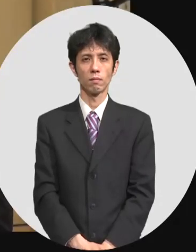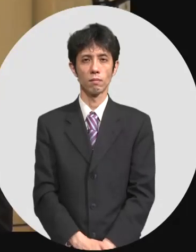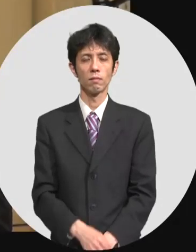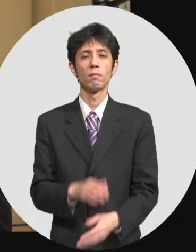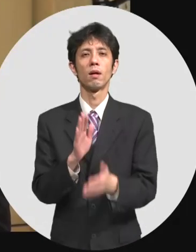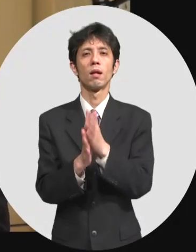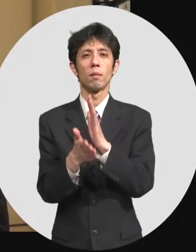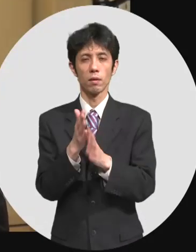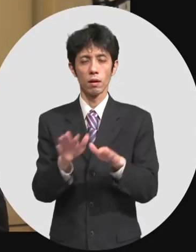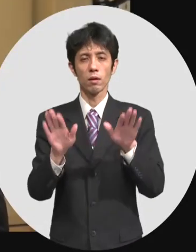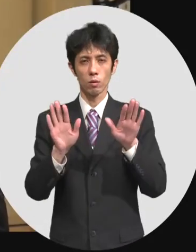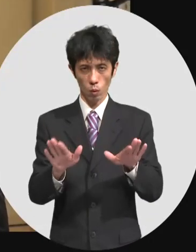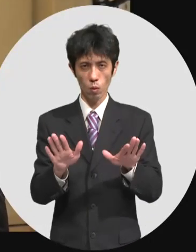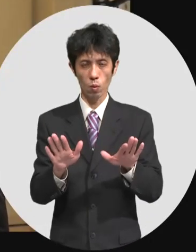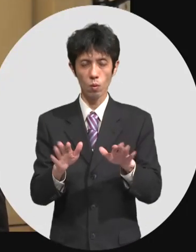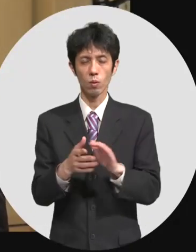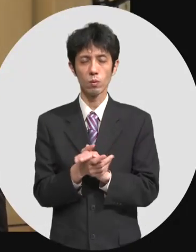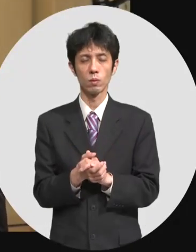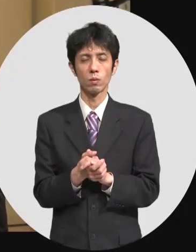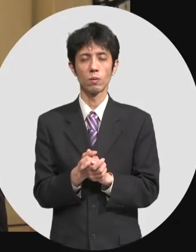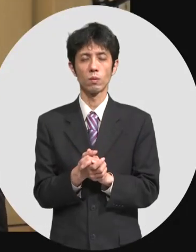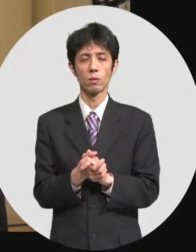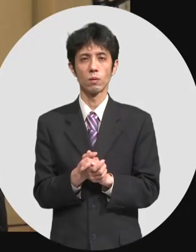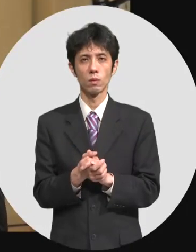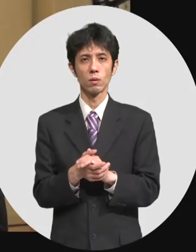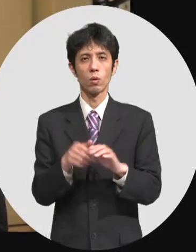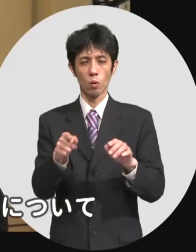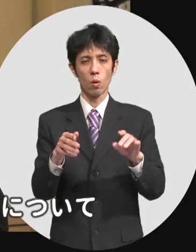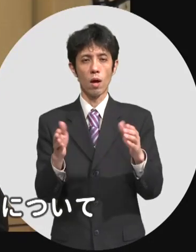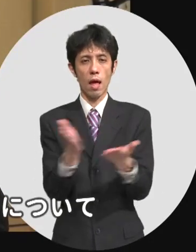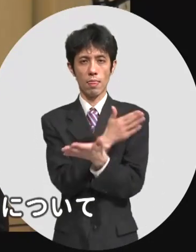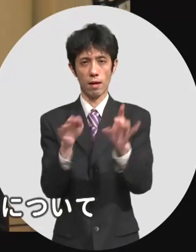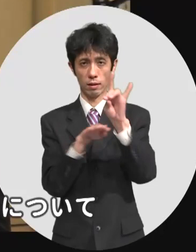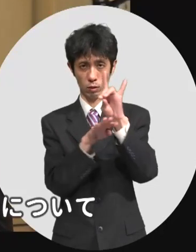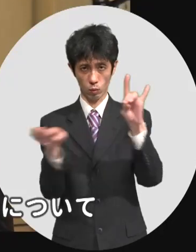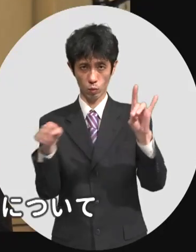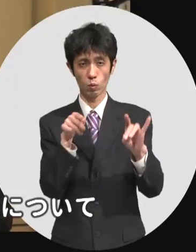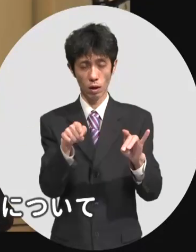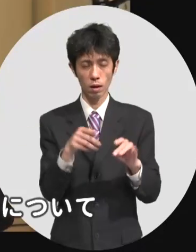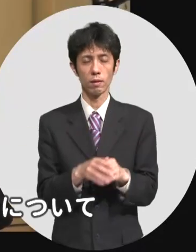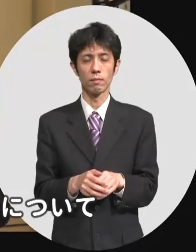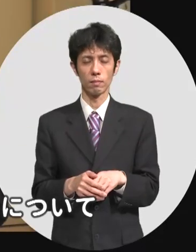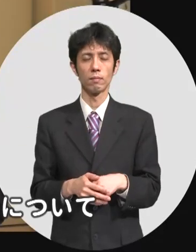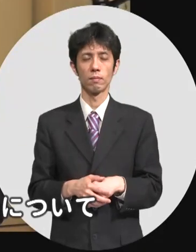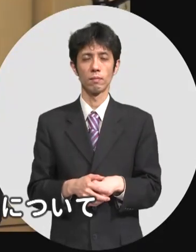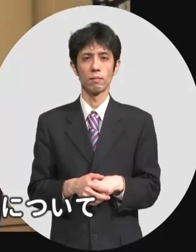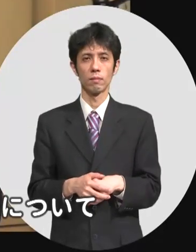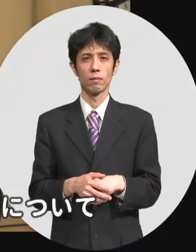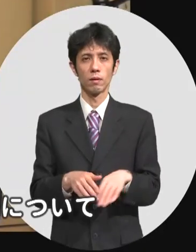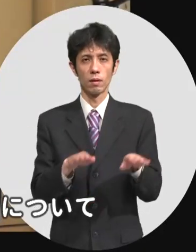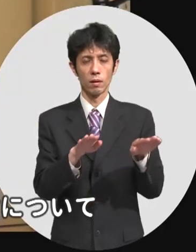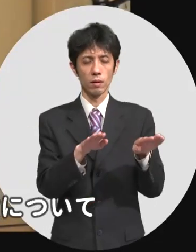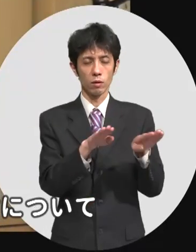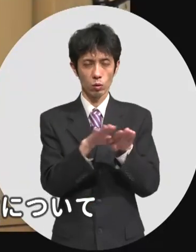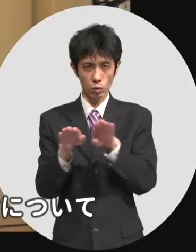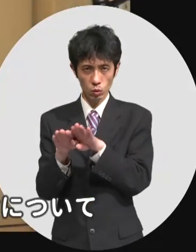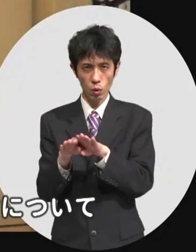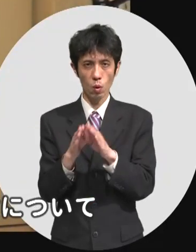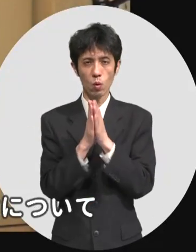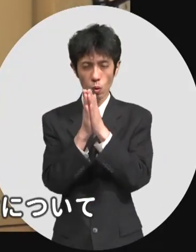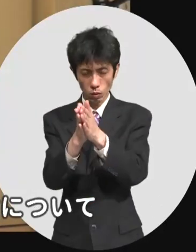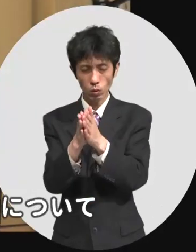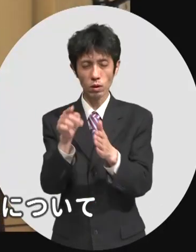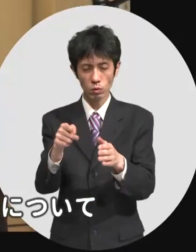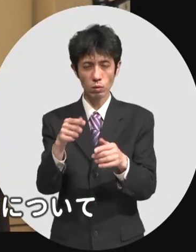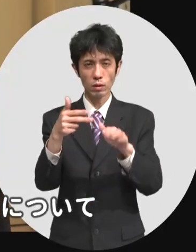今日改めて先ほど言いましたように、今回この緩和の判断基準というのはあくまで休業要